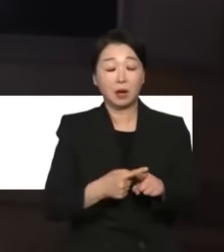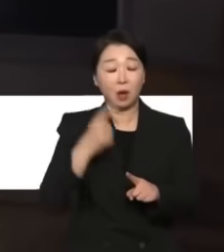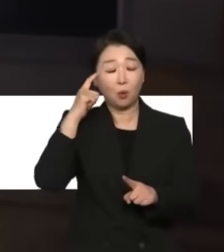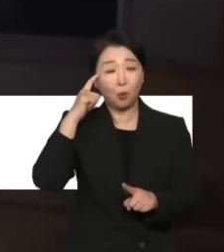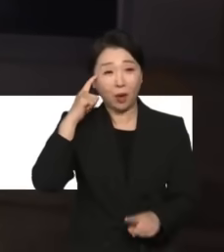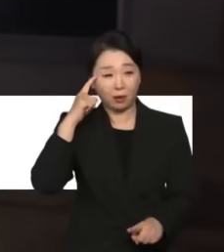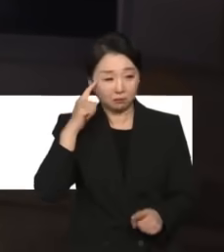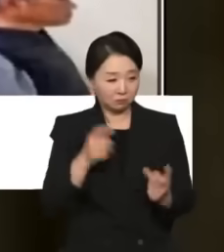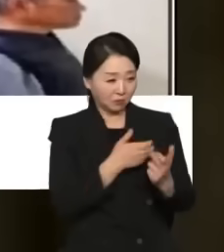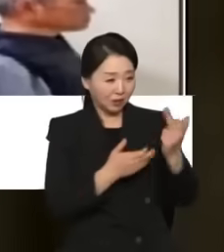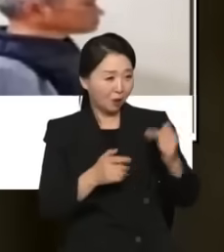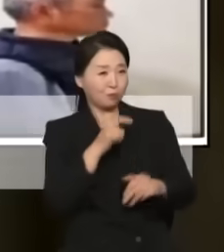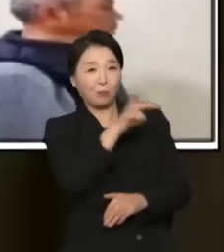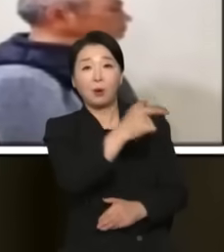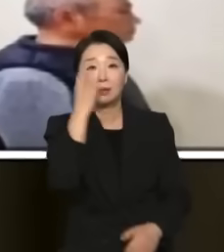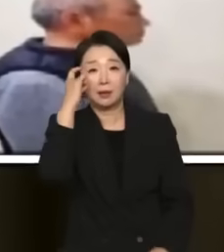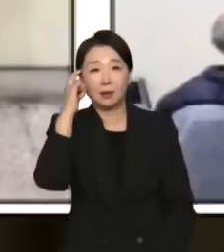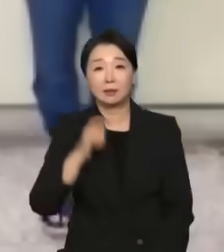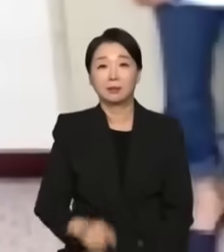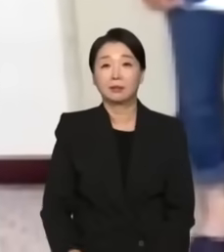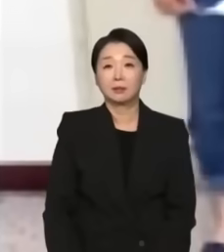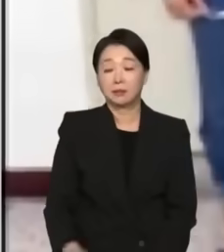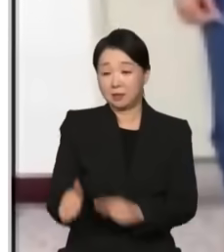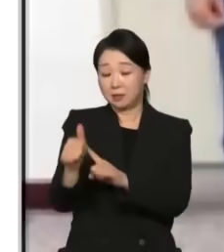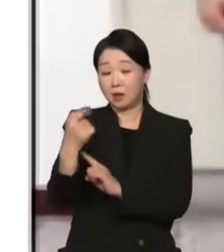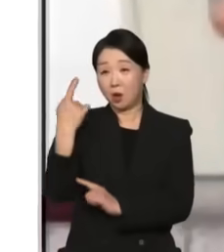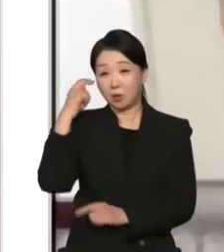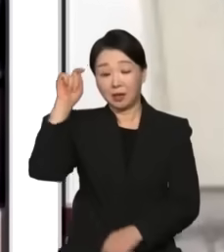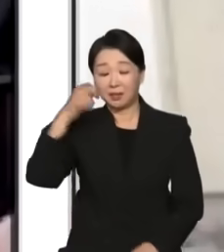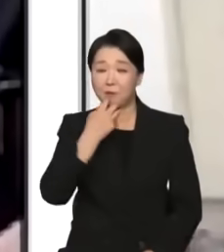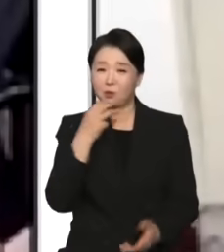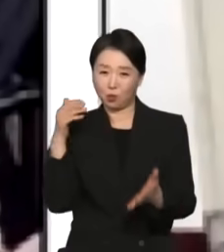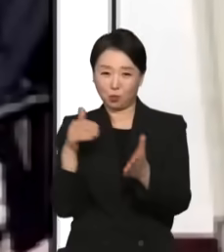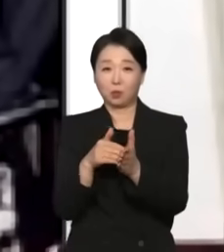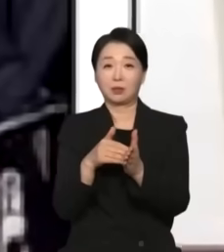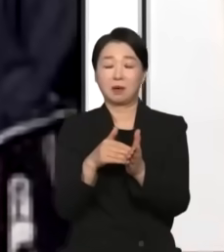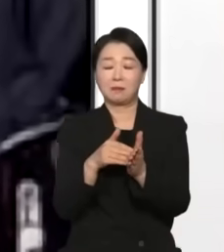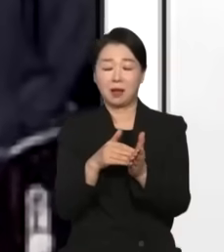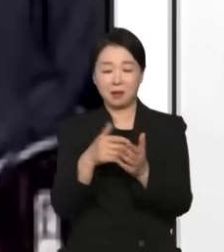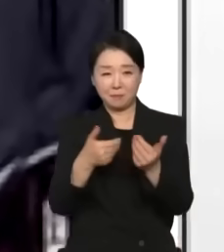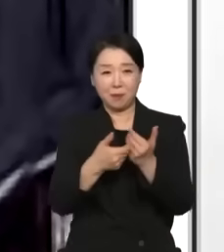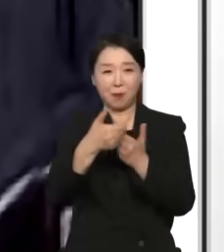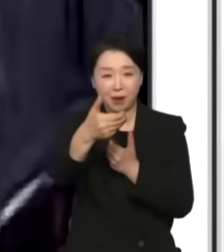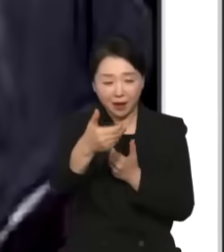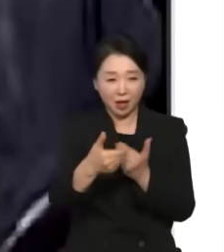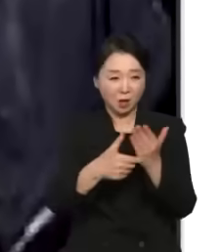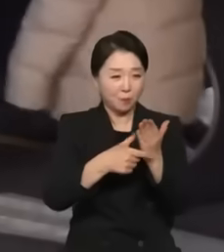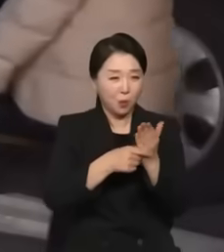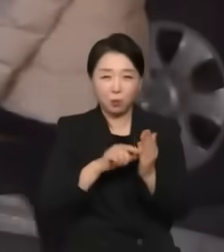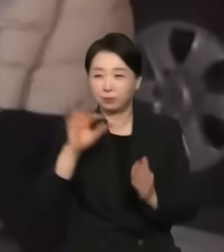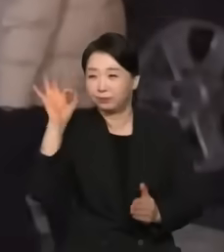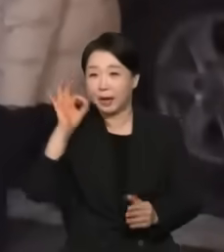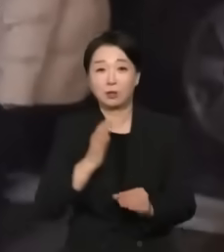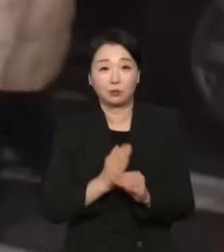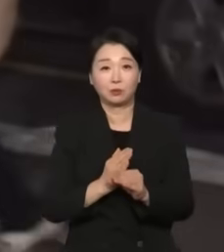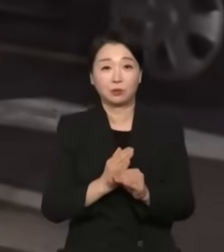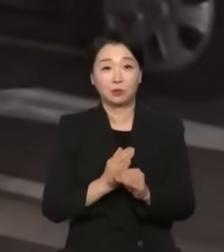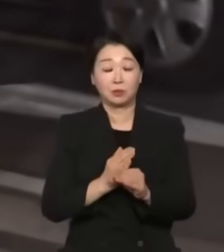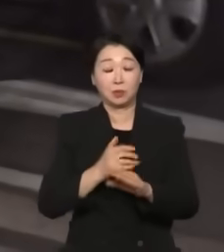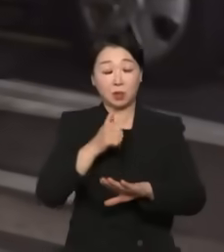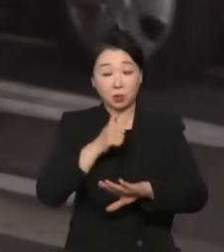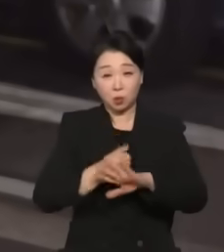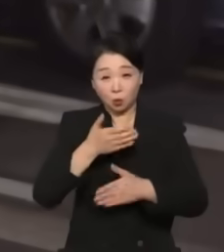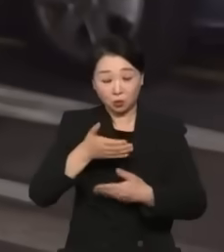멀리 느껴져가지고. 이 씨는 어제 새벽 서울에 도착해 멀리 떠날 차편을 구했습니다. 그러다